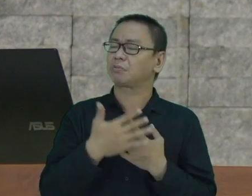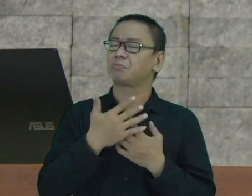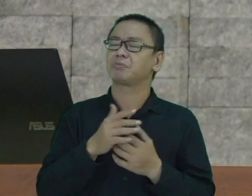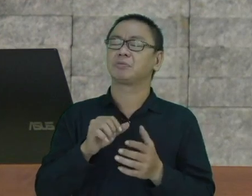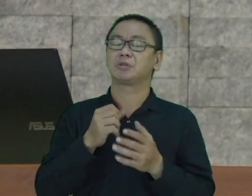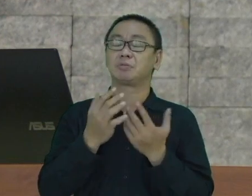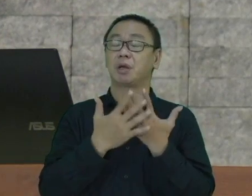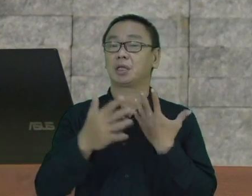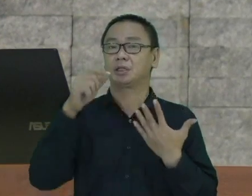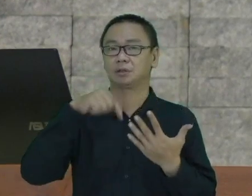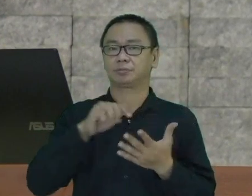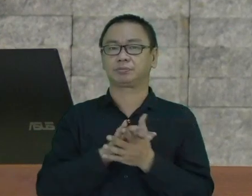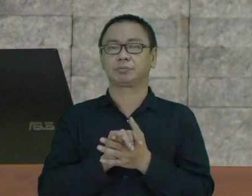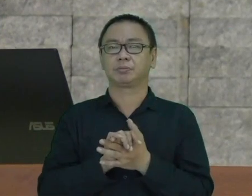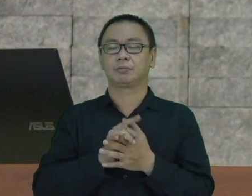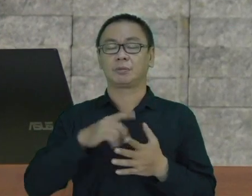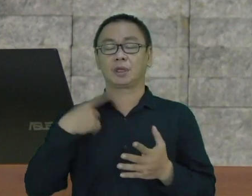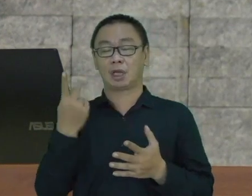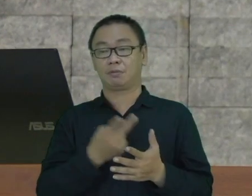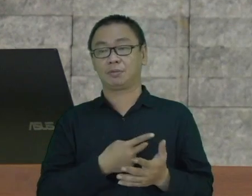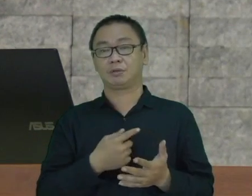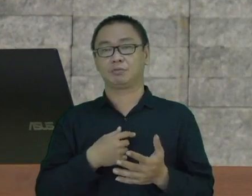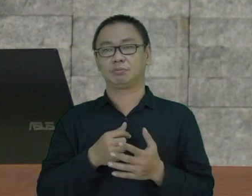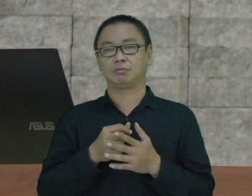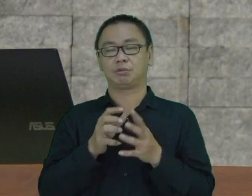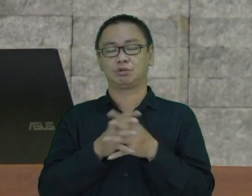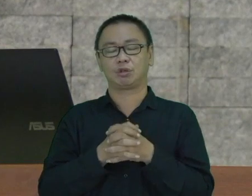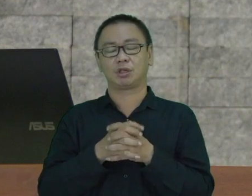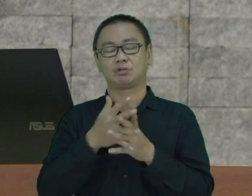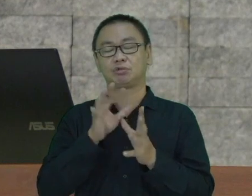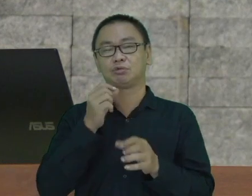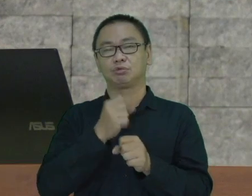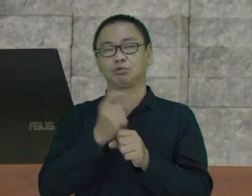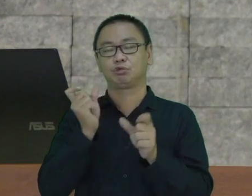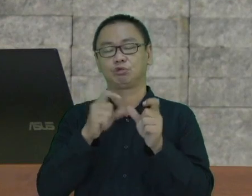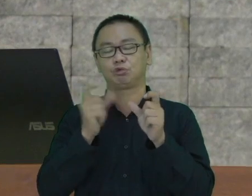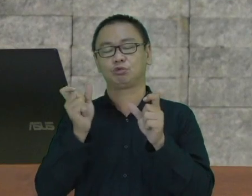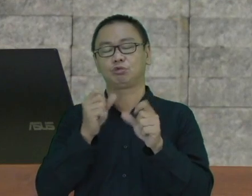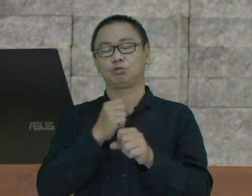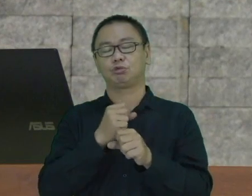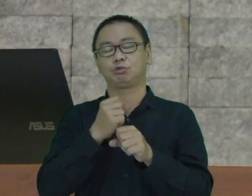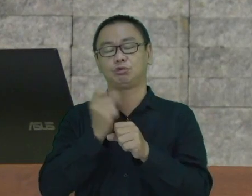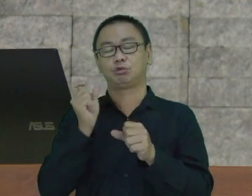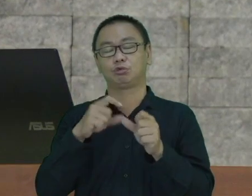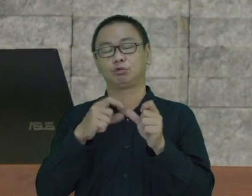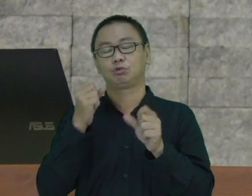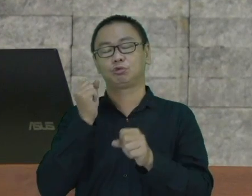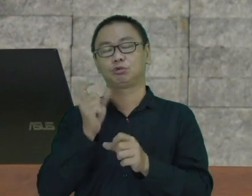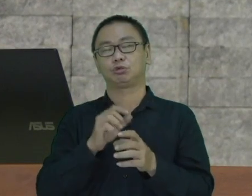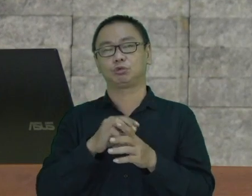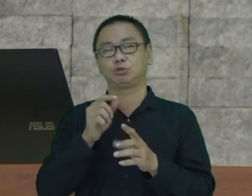kesegaran. Dan kami juga berdoa bagi gugus tugas COVID-19 dari GKI